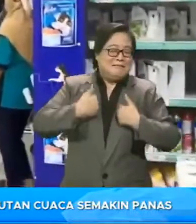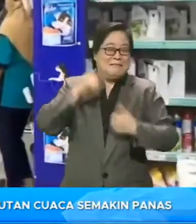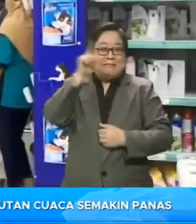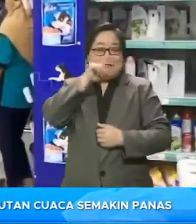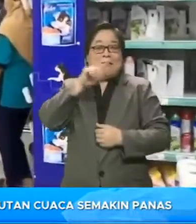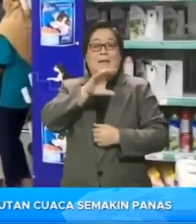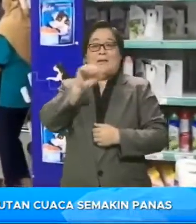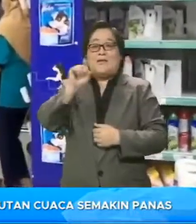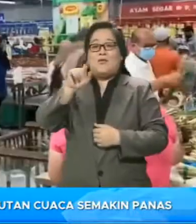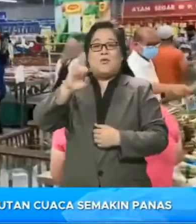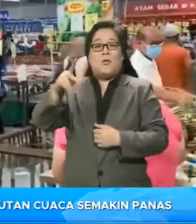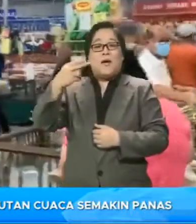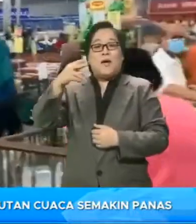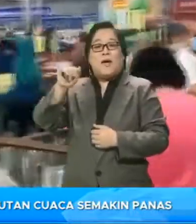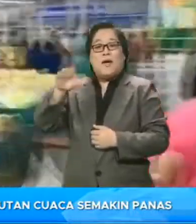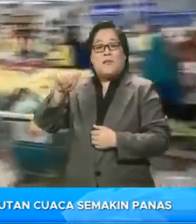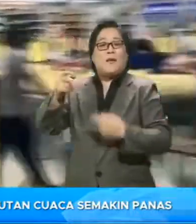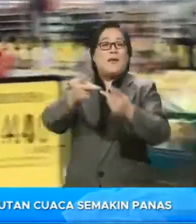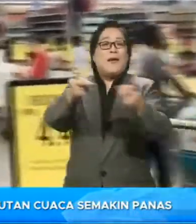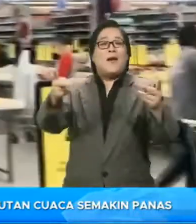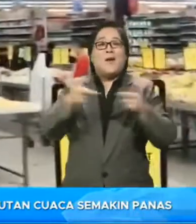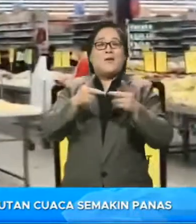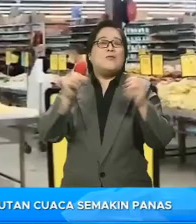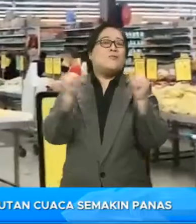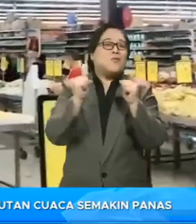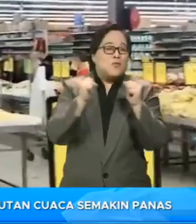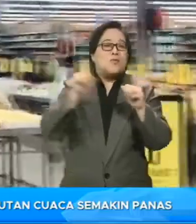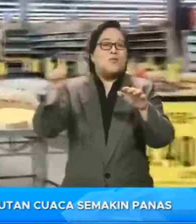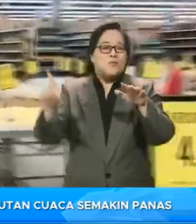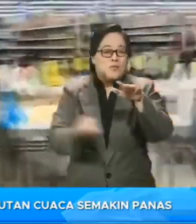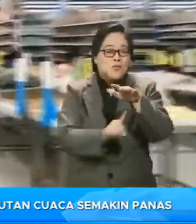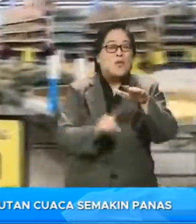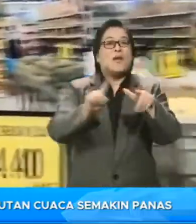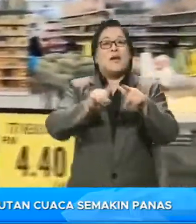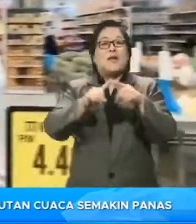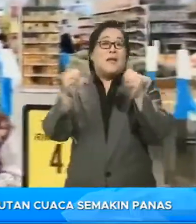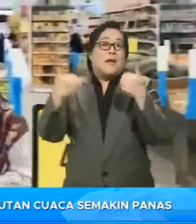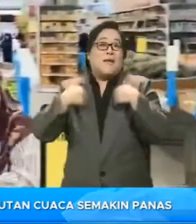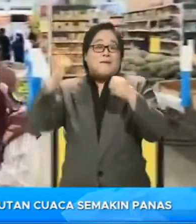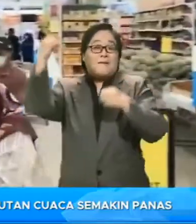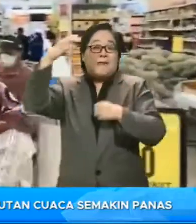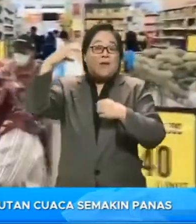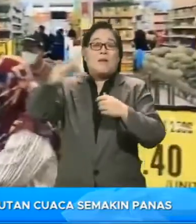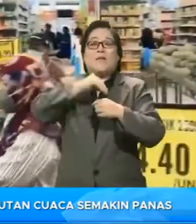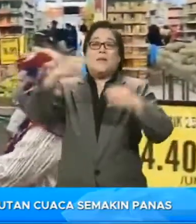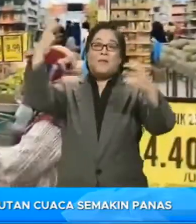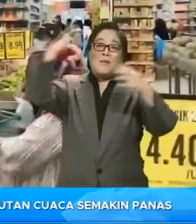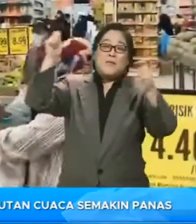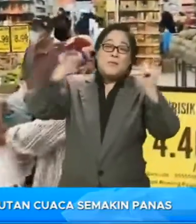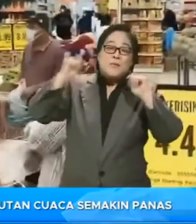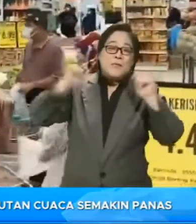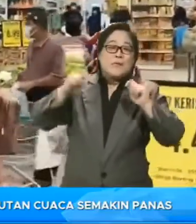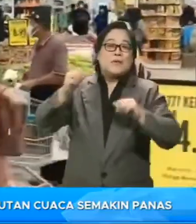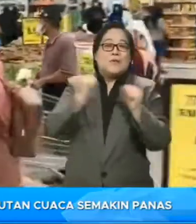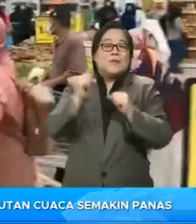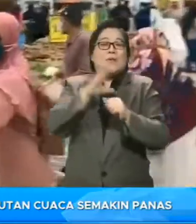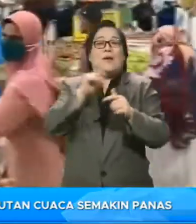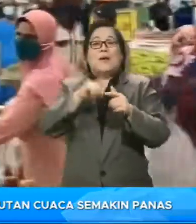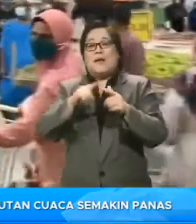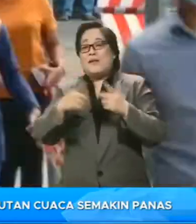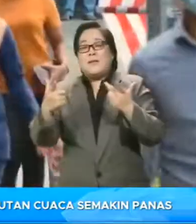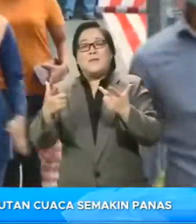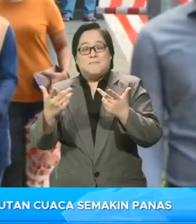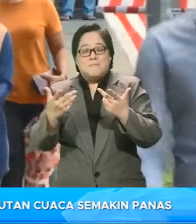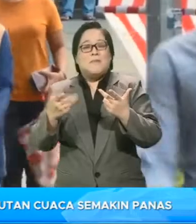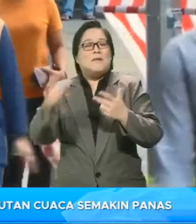dan shockable termasuk berada di kawasan yang lebih sejuk atau dilengkapi penyaman udara dan mandi Isuzu atau gunakan jarum sejuk